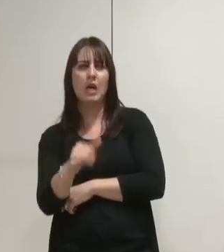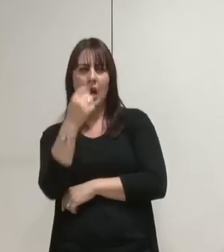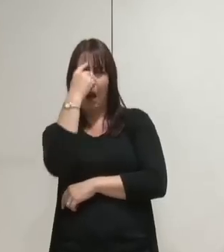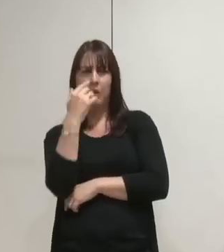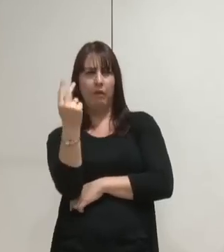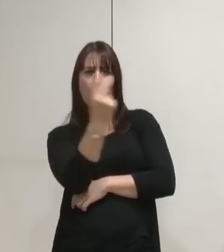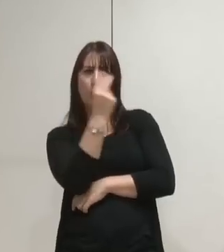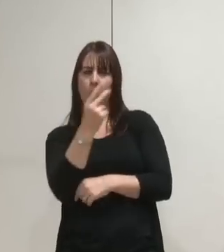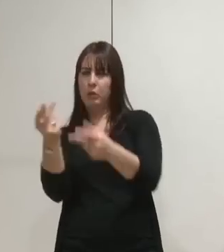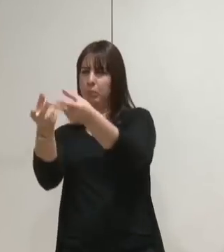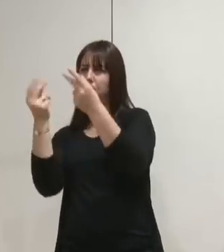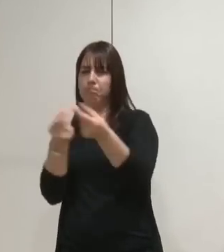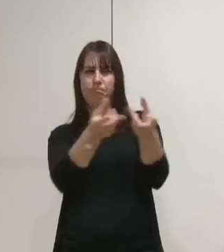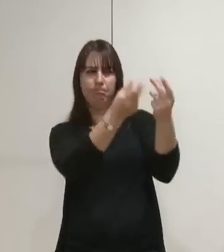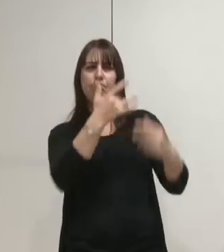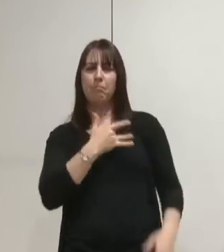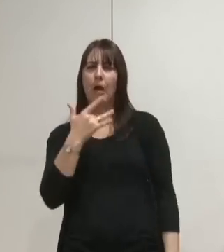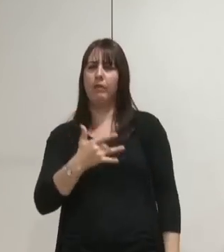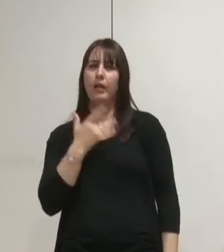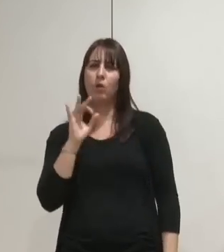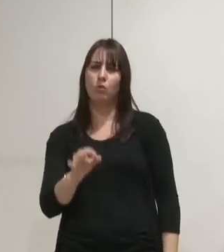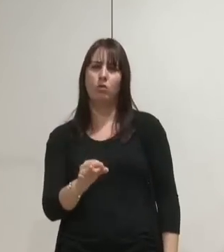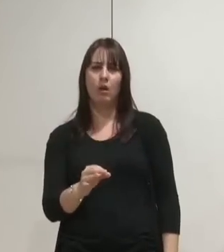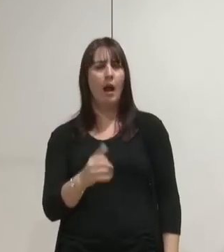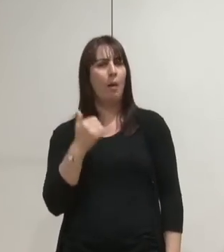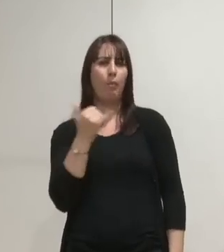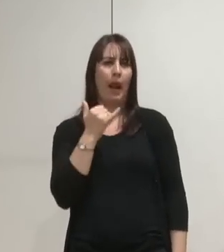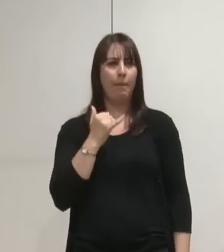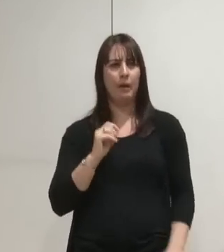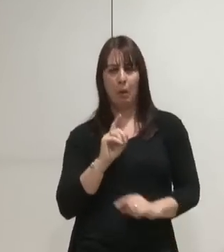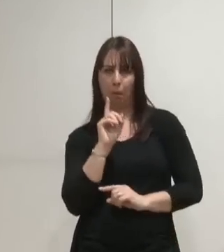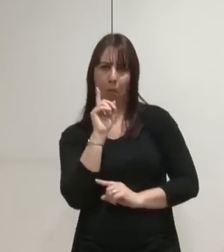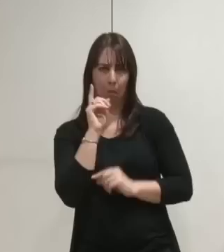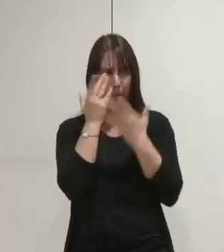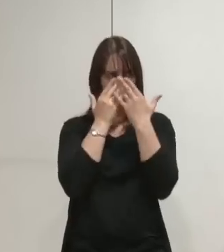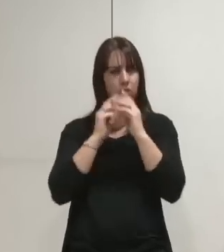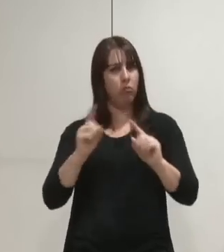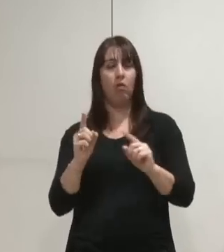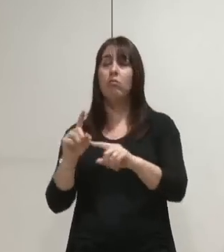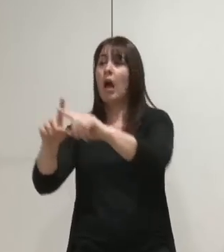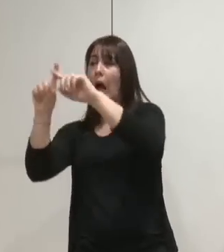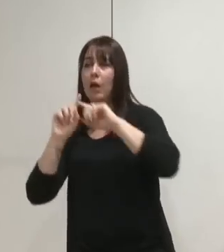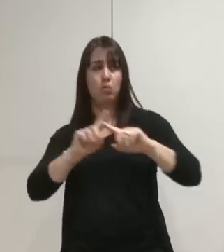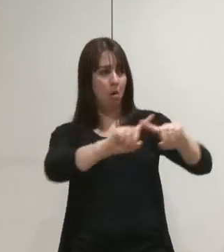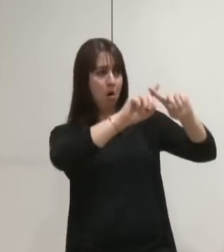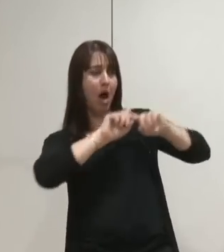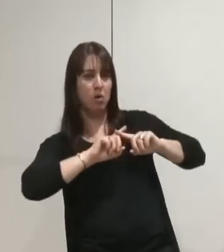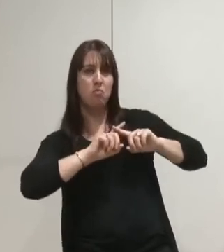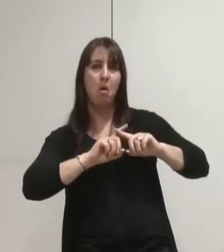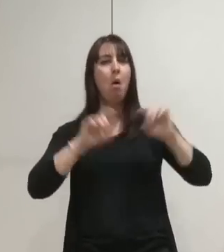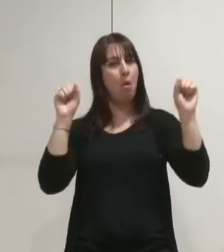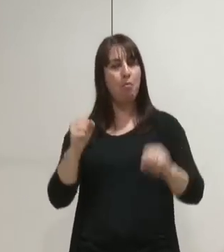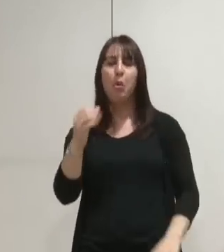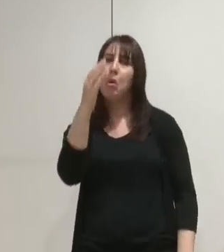été dites par nos deux collègues je crois qu'il ne faut pas se cacher derrière son petit doigt les arguments des uns et des autres méritent d'être